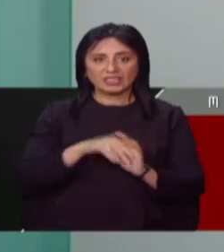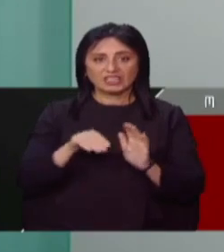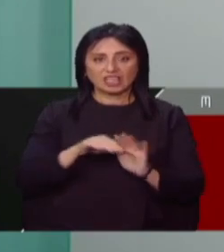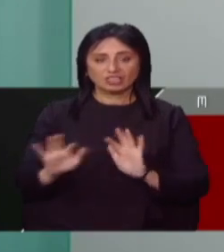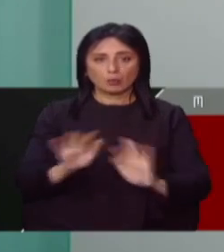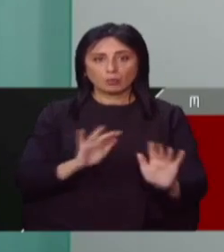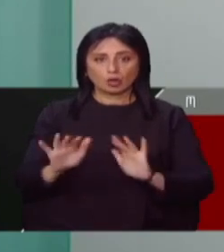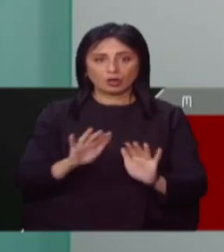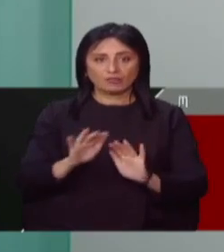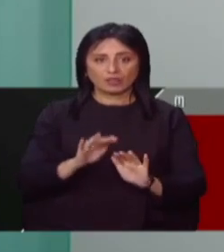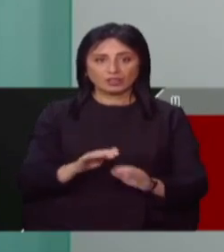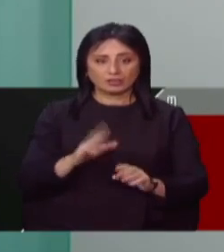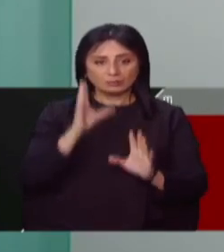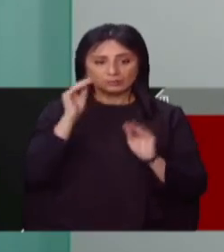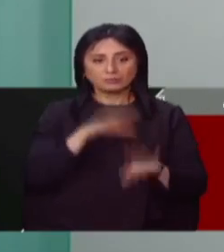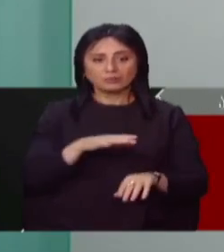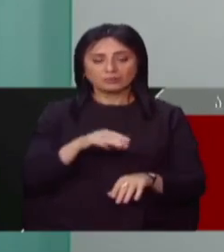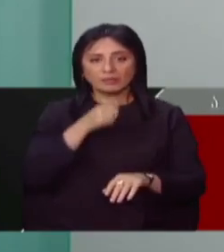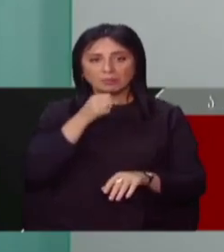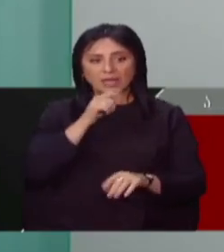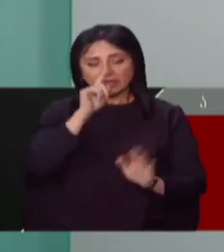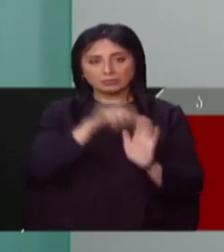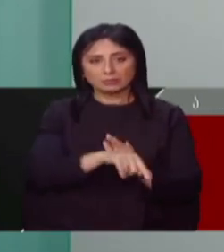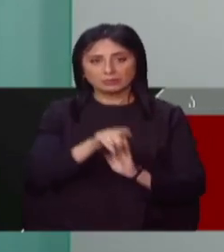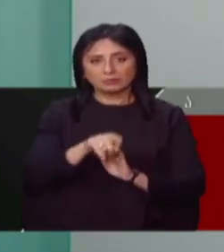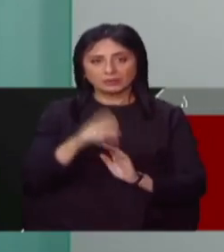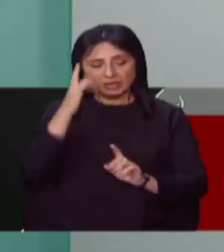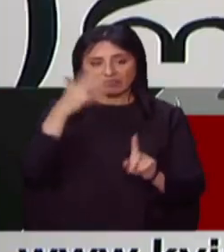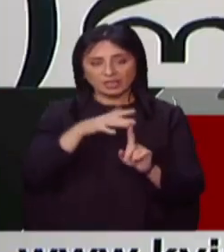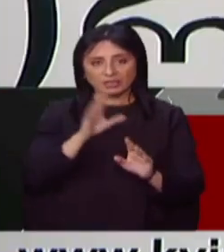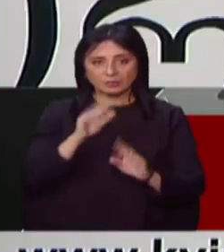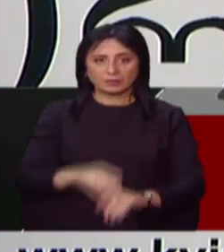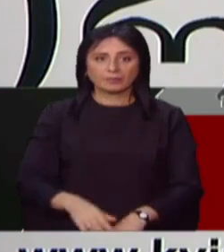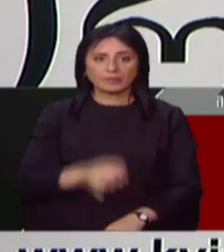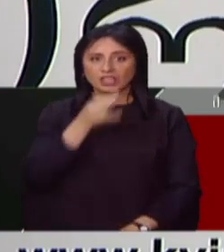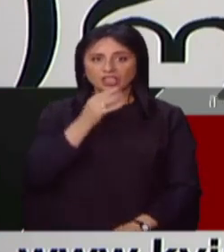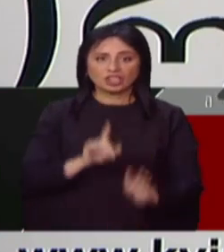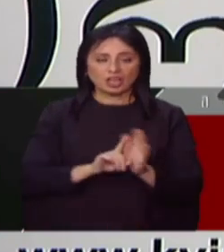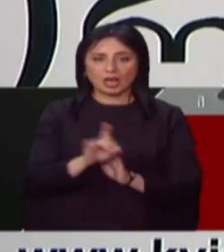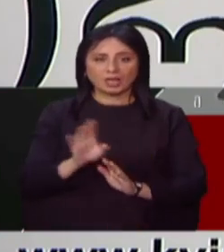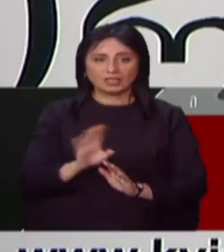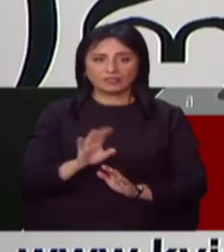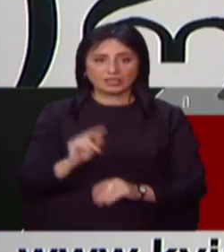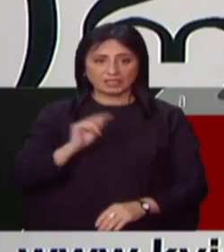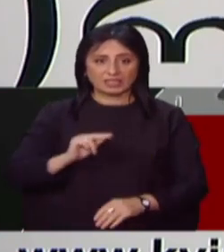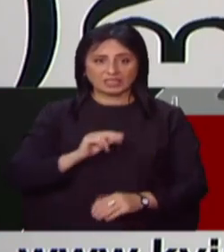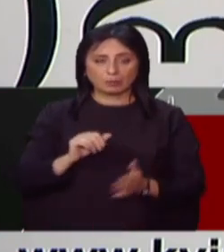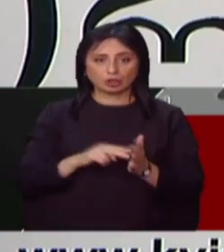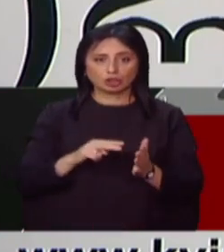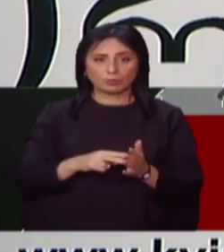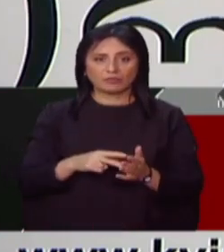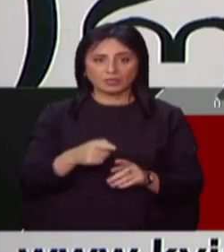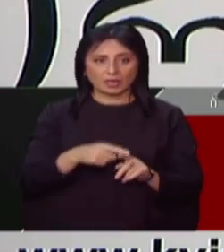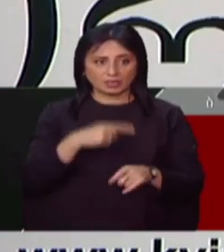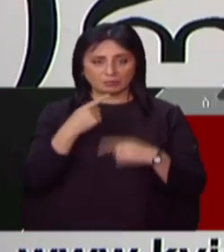საარჩევნო პროცესი, შეეშვა მედიაზე და ჩართულ მხარეებზე თავდასხმებს. ჯერ არ დაწყებული სამუშაო შეფასება, რომ